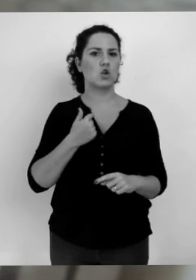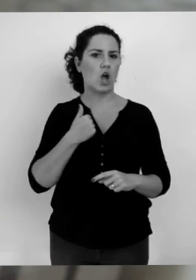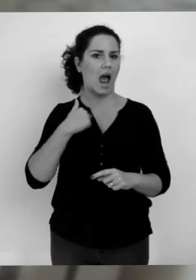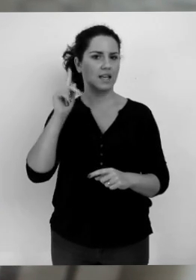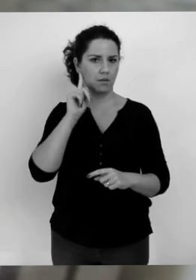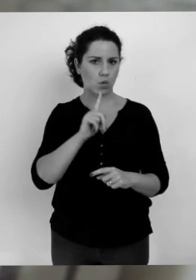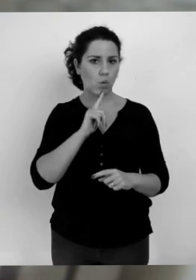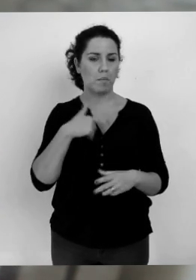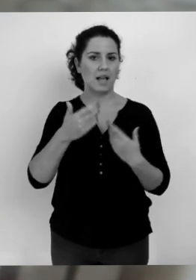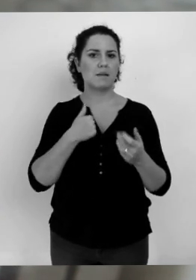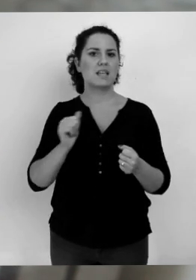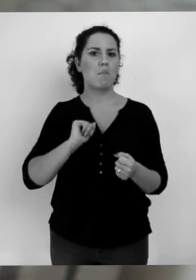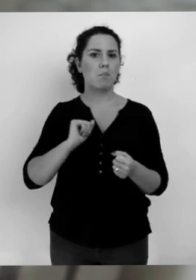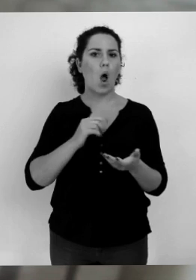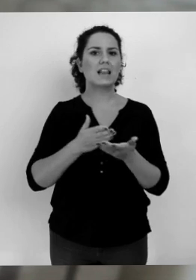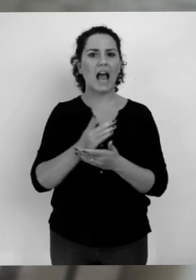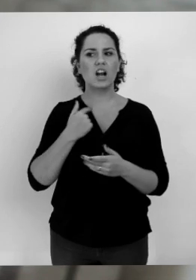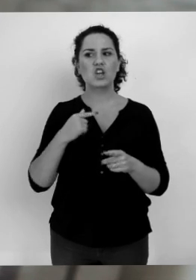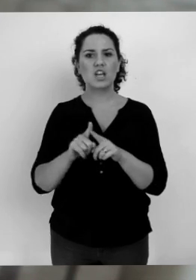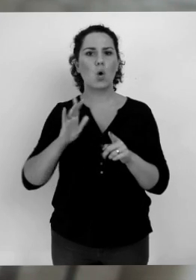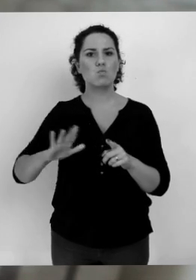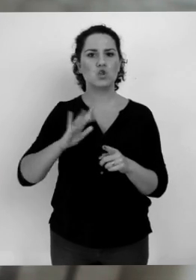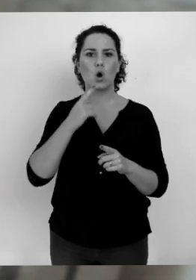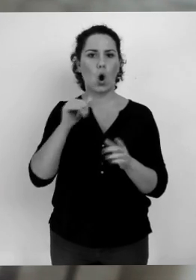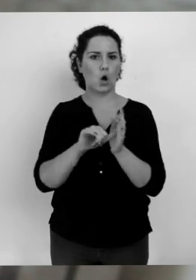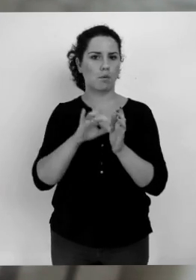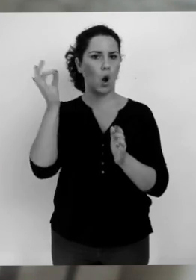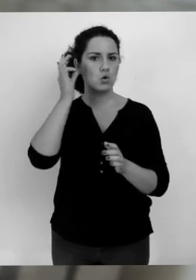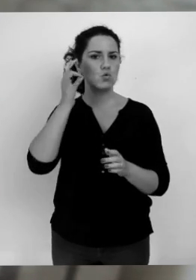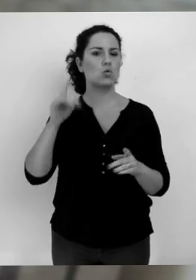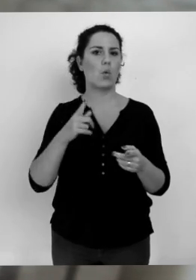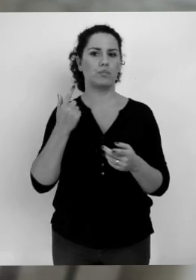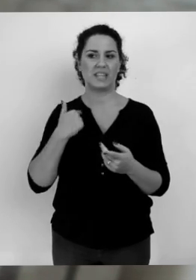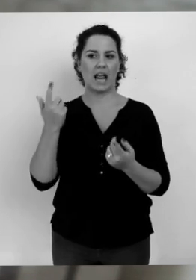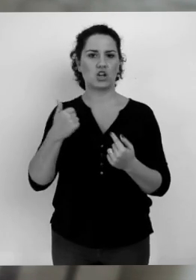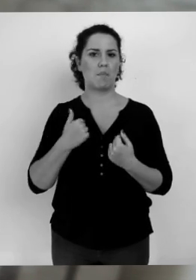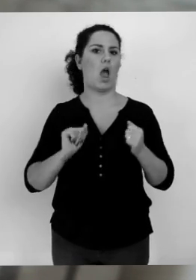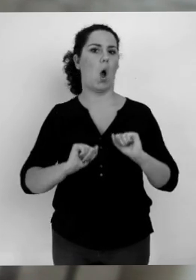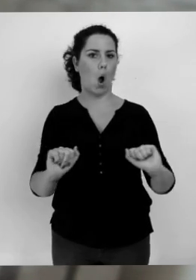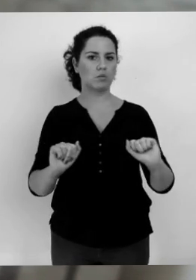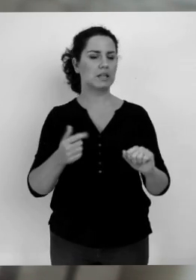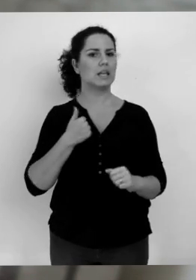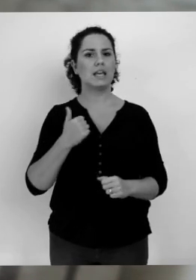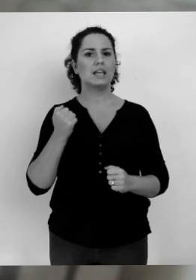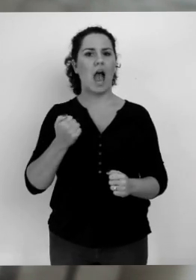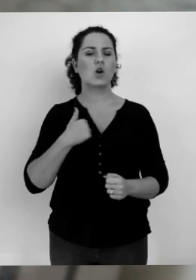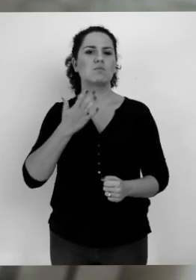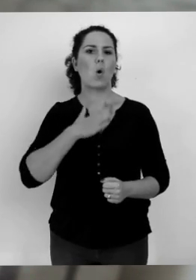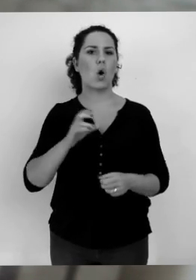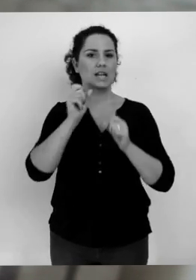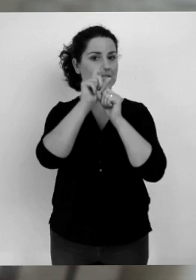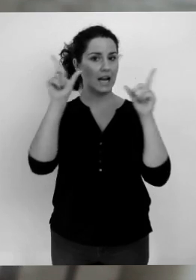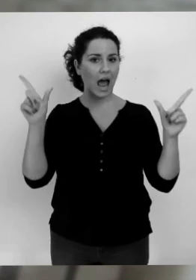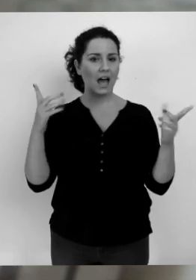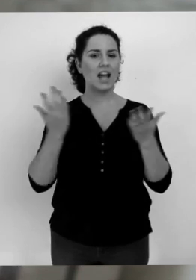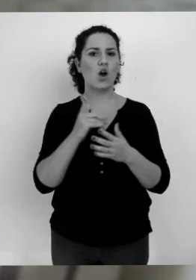ne čujem, pa sam se bojila hoće i mušterije koje normalno čuju, da će me odbiti. Jako sam se ugosno iznenadila